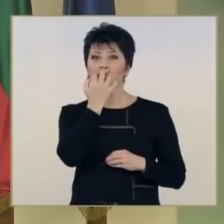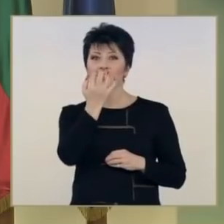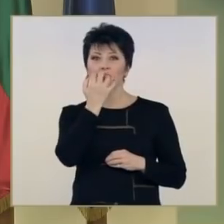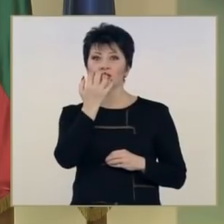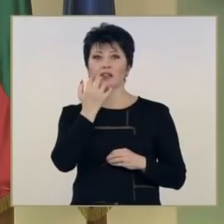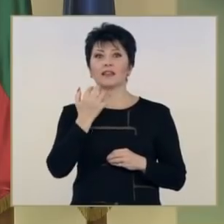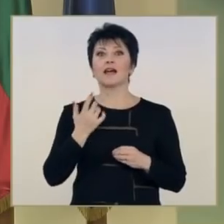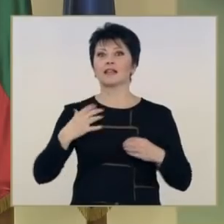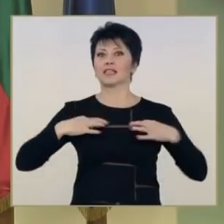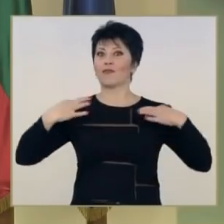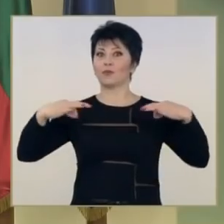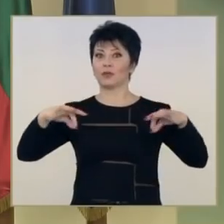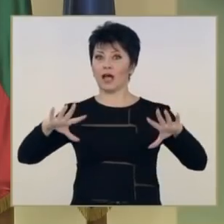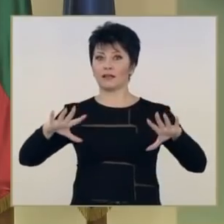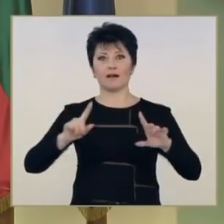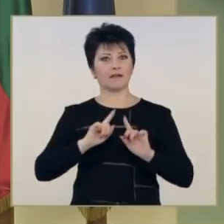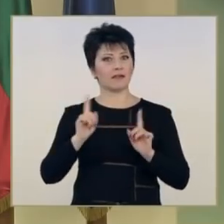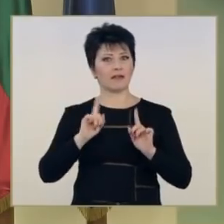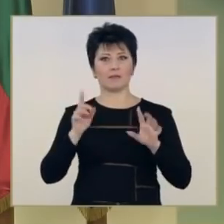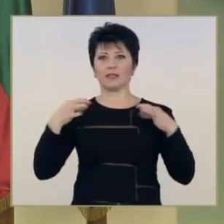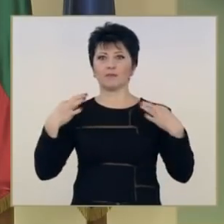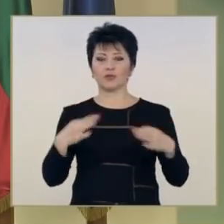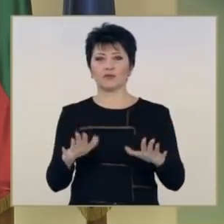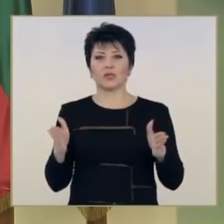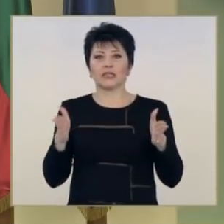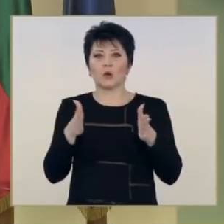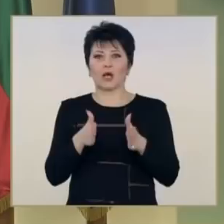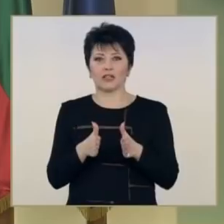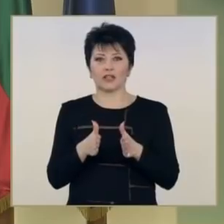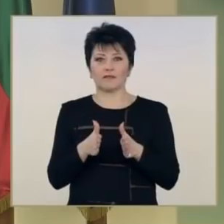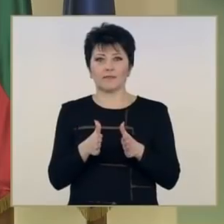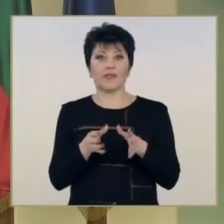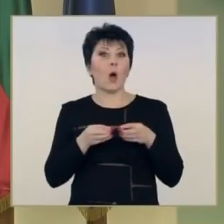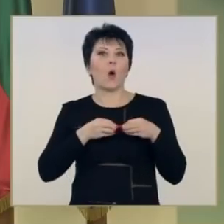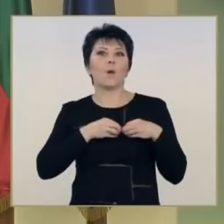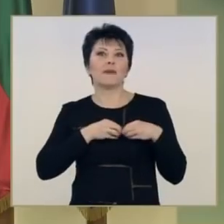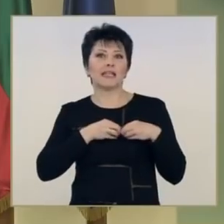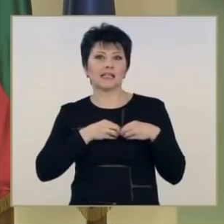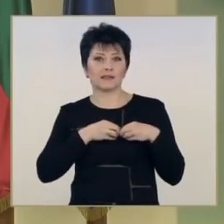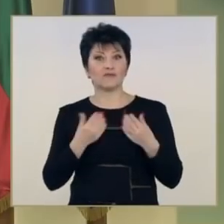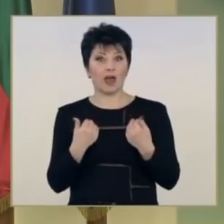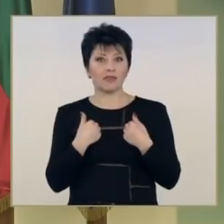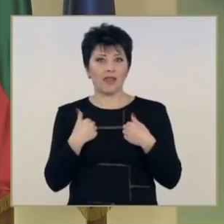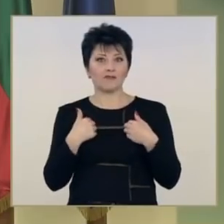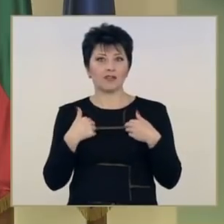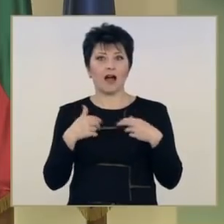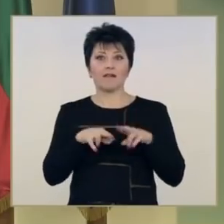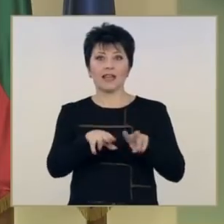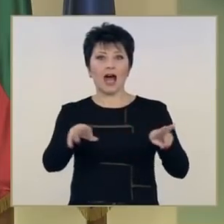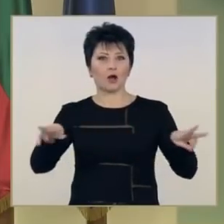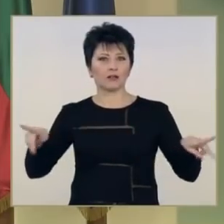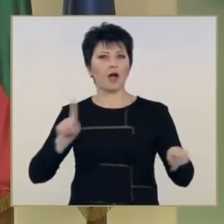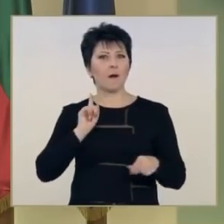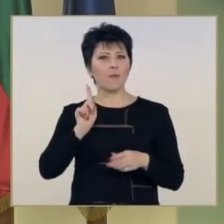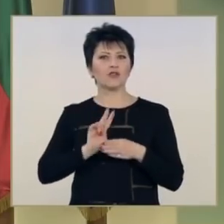и няма да позволят тя да бъде ограничавана. Убеден съм, че нашият народ може да